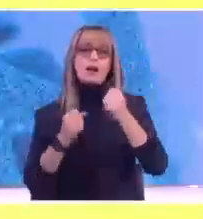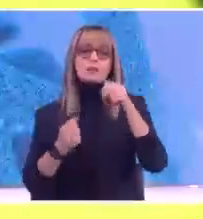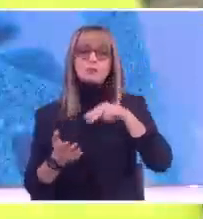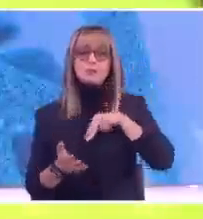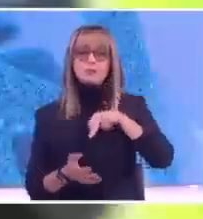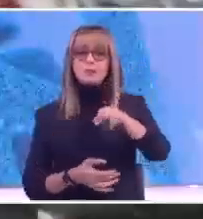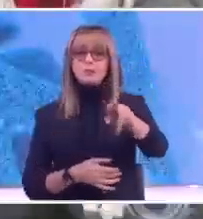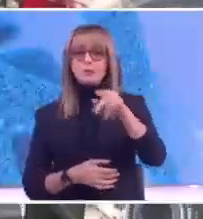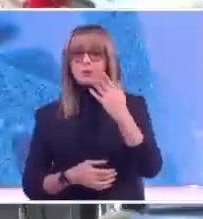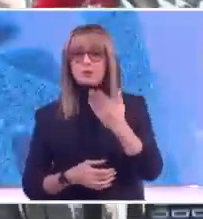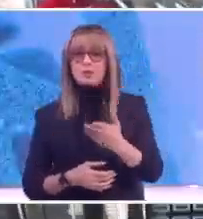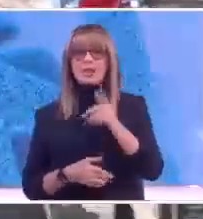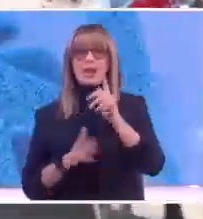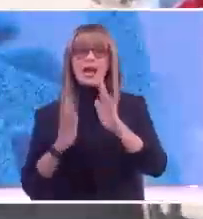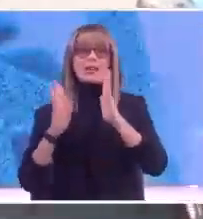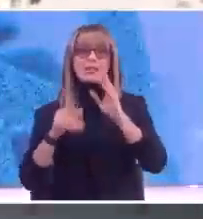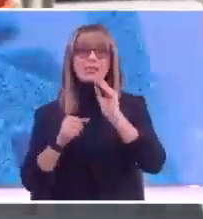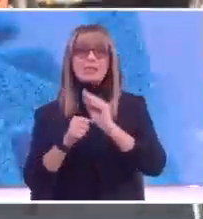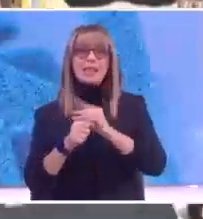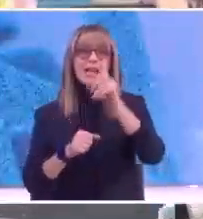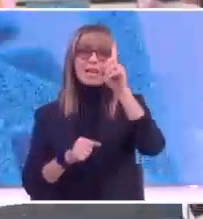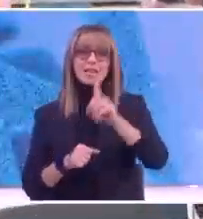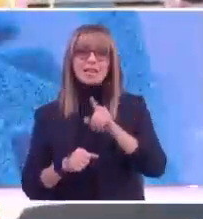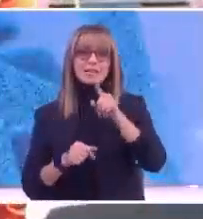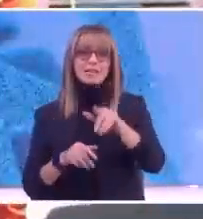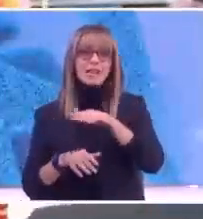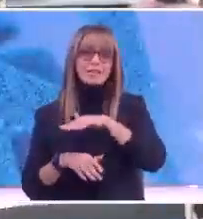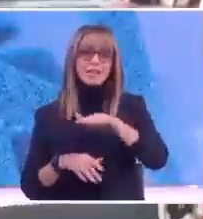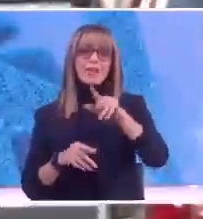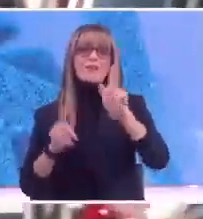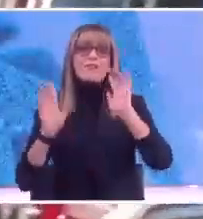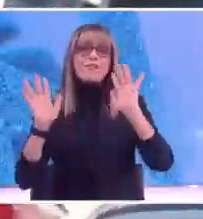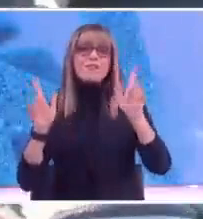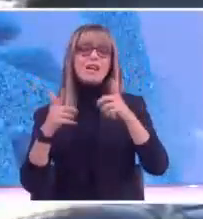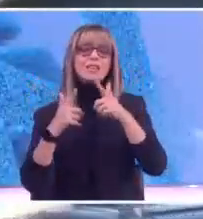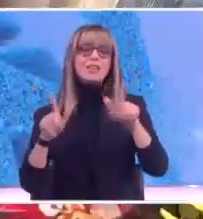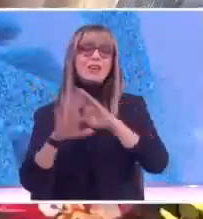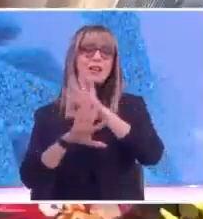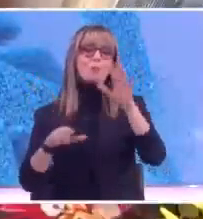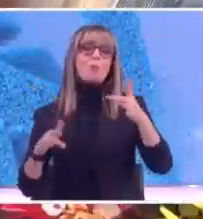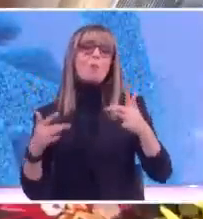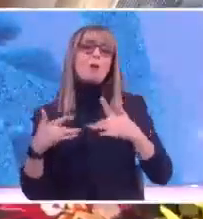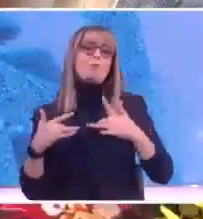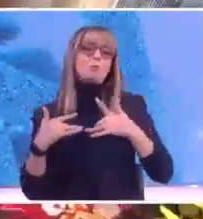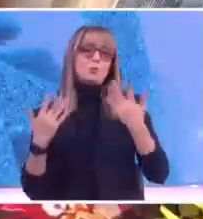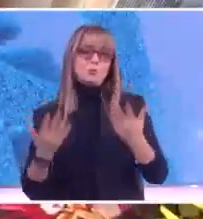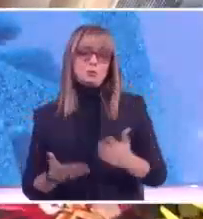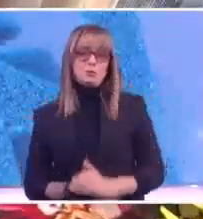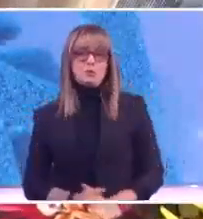törenine katıldı. Etkinliklerde ilk kez yer alanlar da festivalden memnundu.